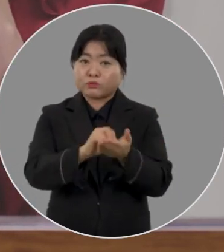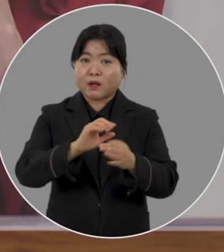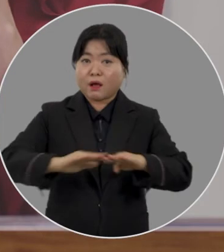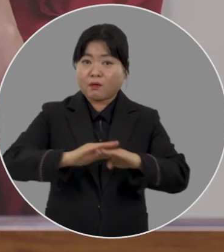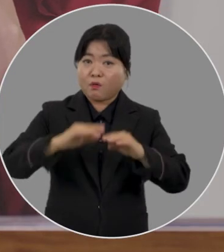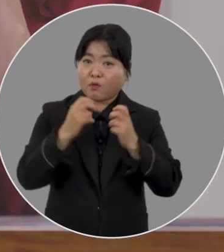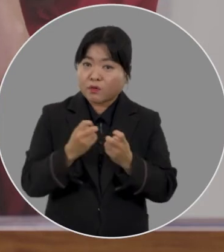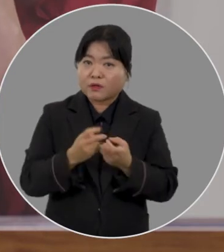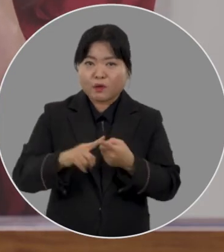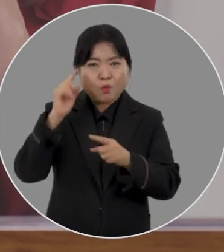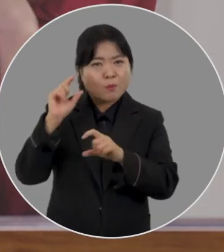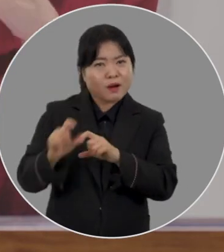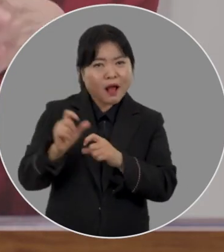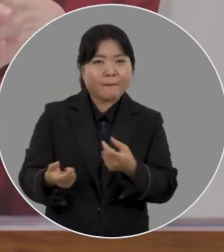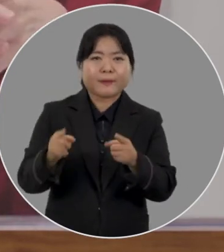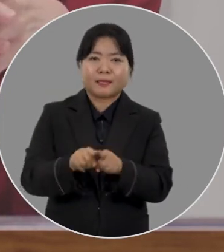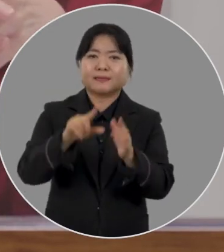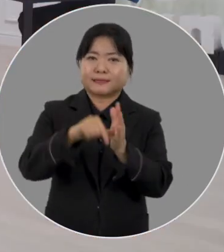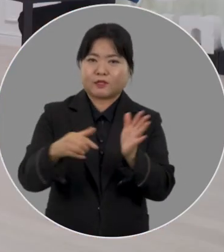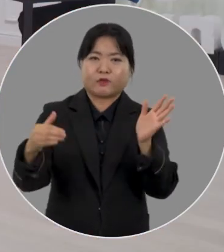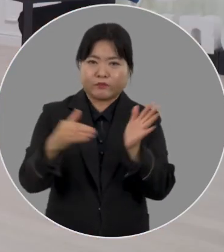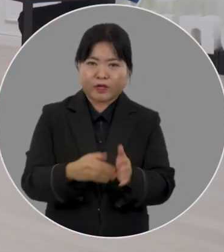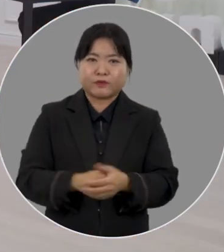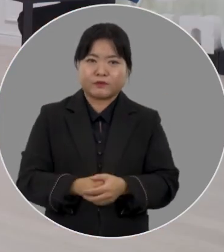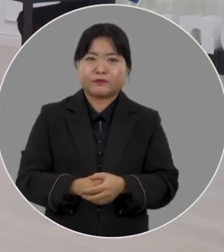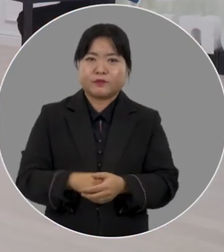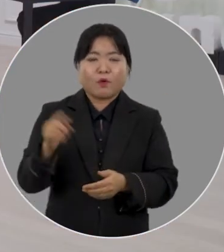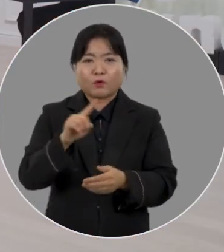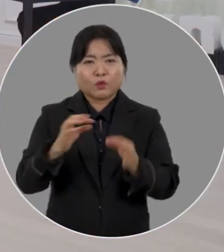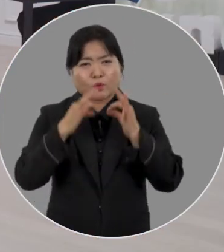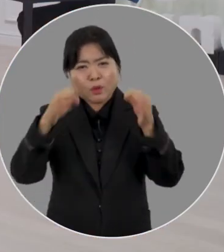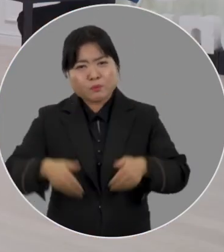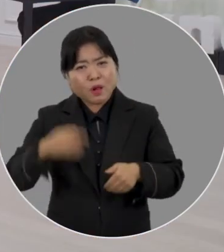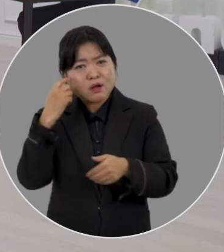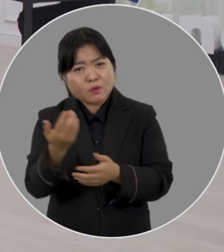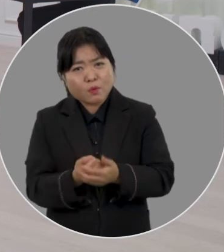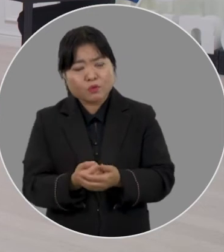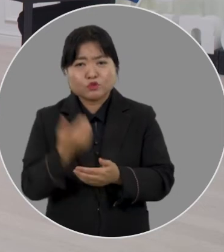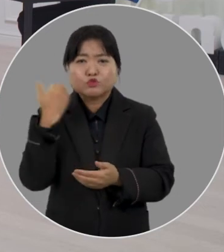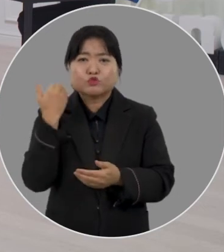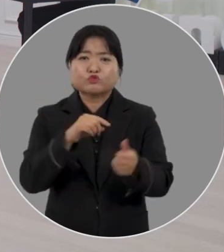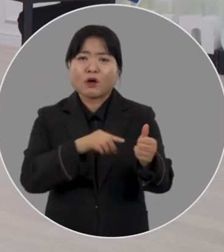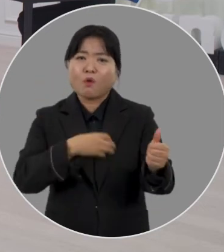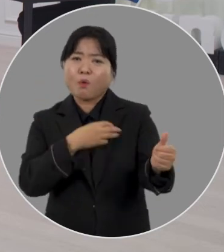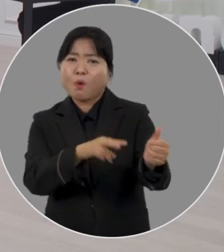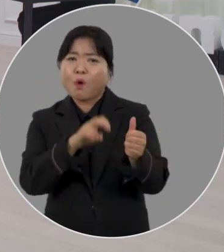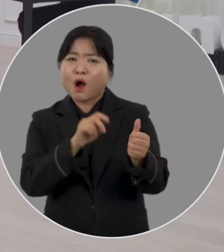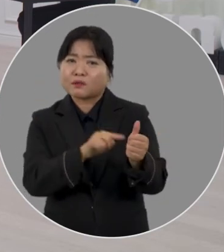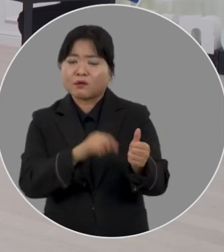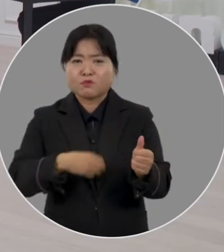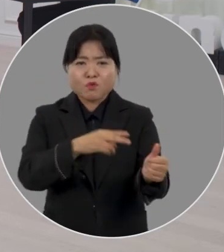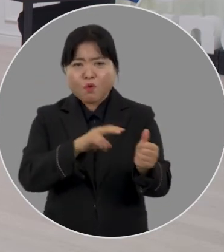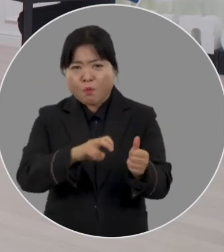해결할 수 있을까에 대한 그 고민을 좀 함께 나눈 시간이었는데 어떤 노력이 필요할까요? 사실 이 누군가를 혐오하는 거,